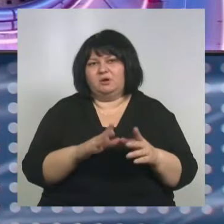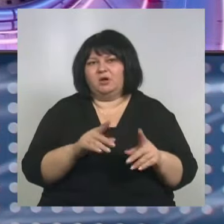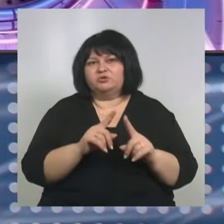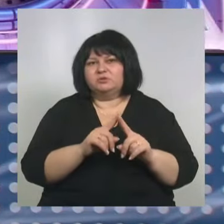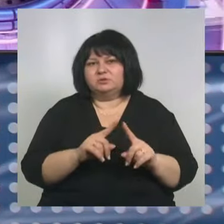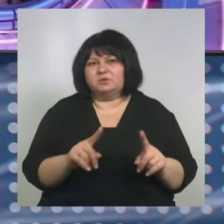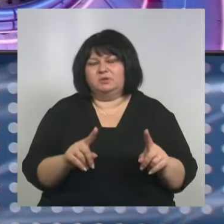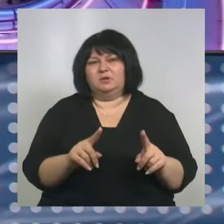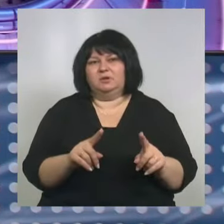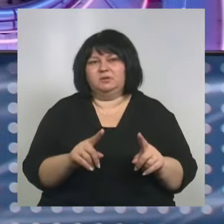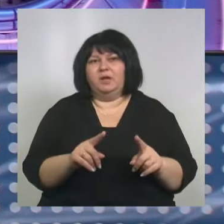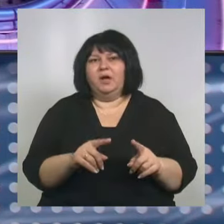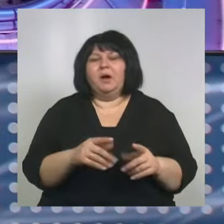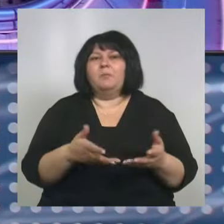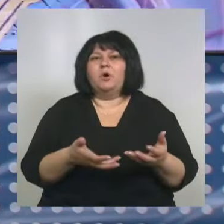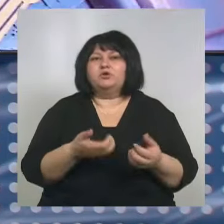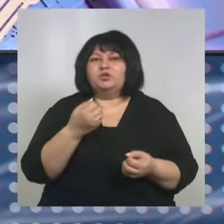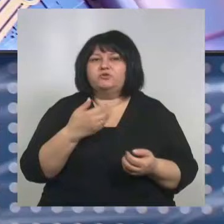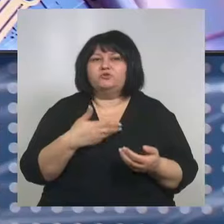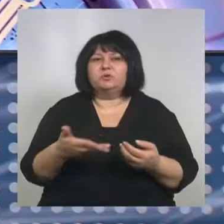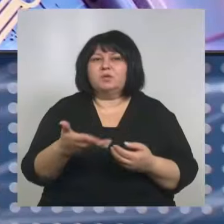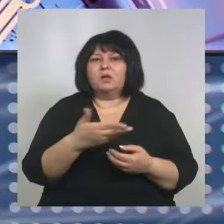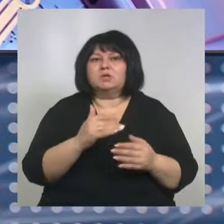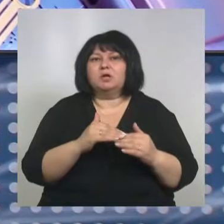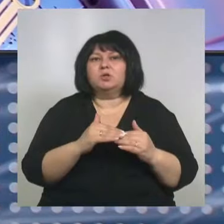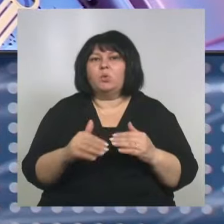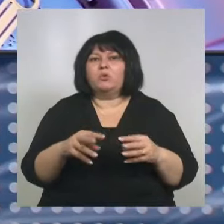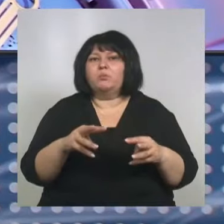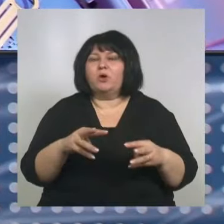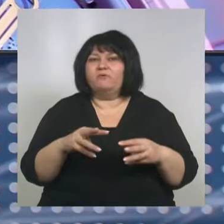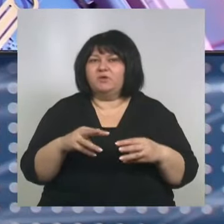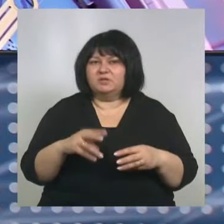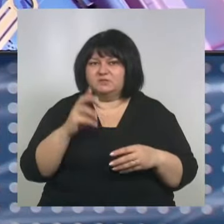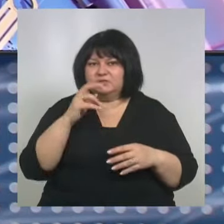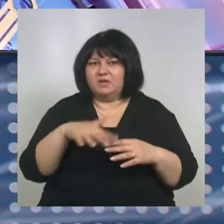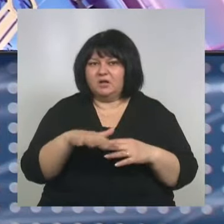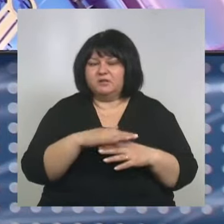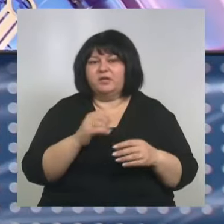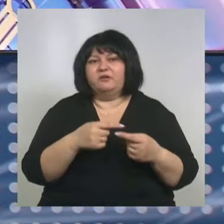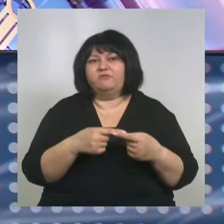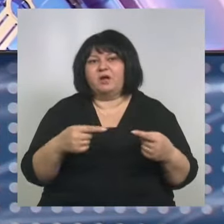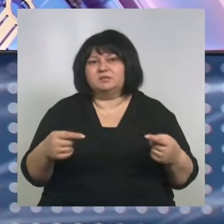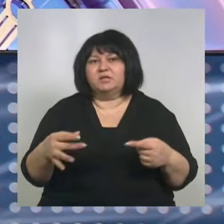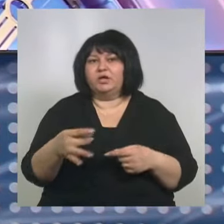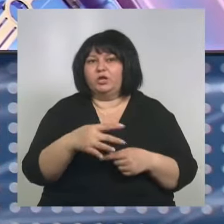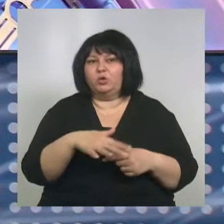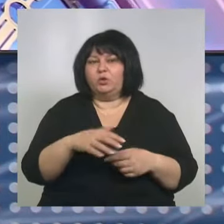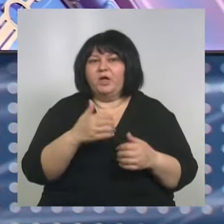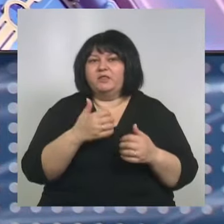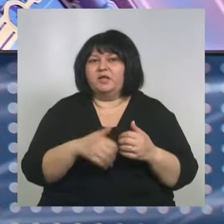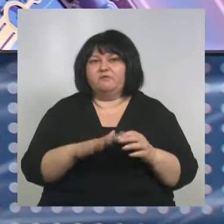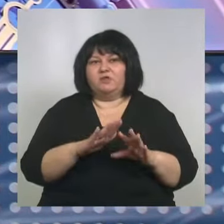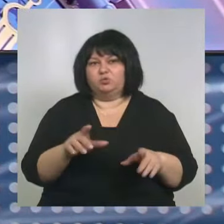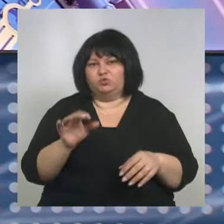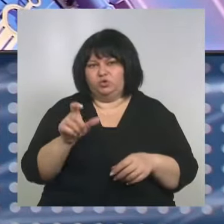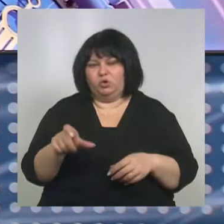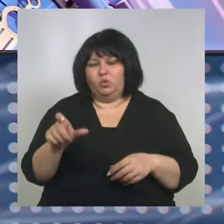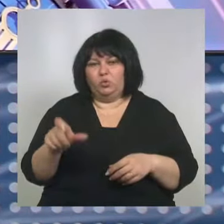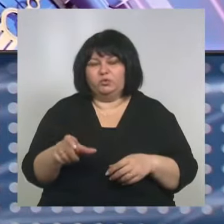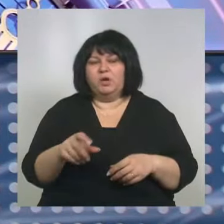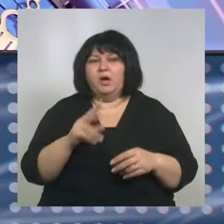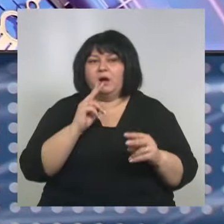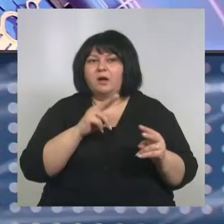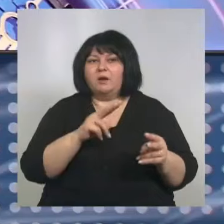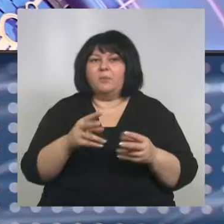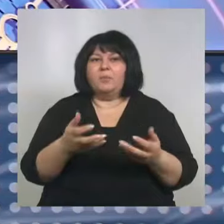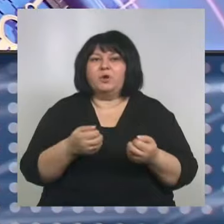нестандартная и поддерживают нас как на уровне правительства страны так и в разных регионах неравнодушные люди координируют